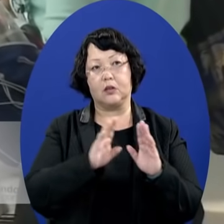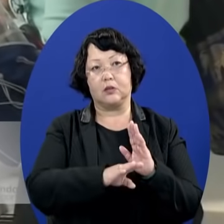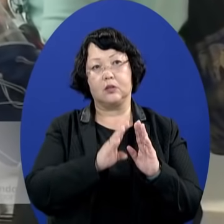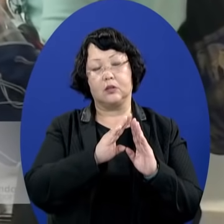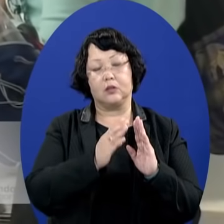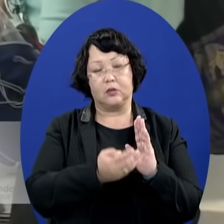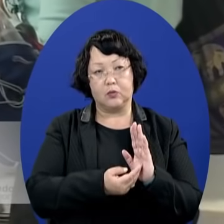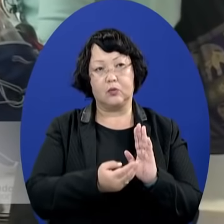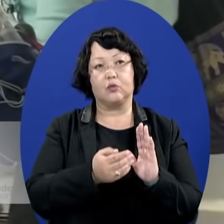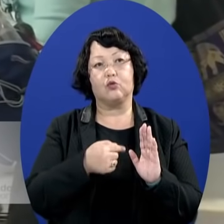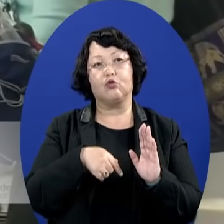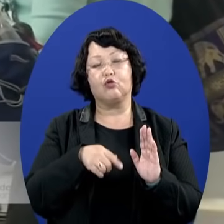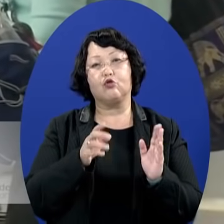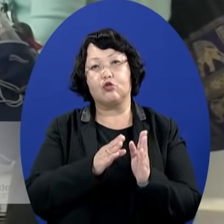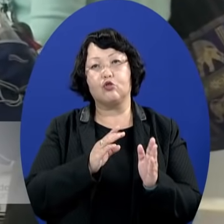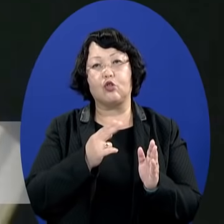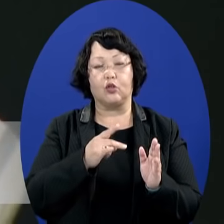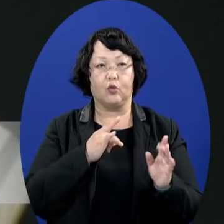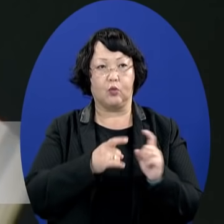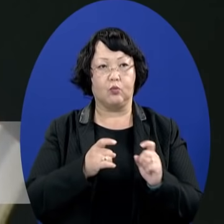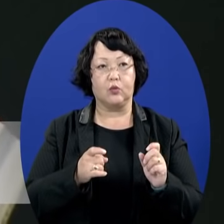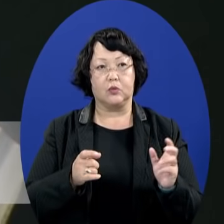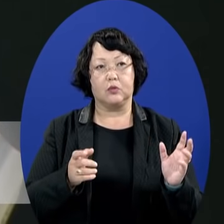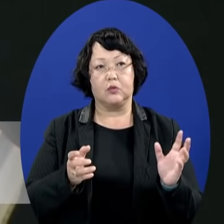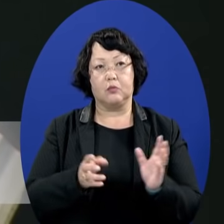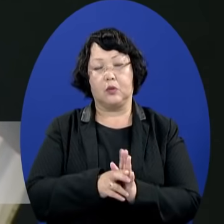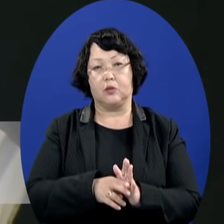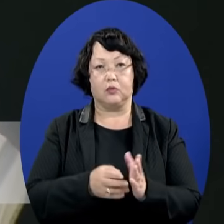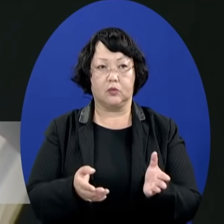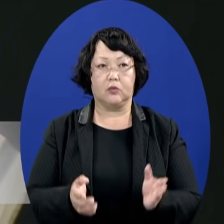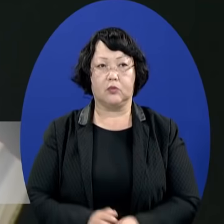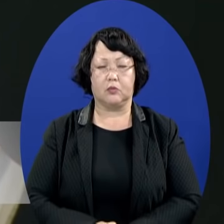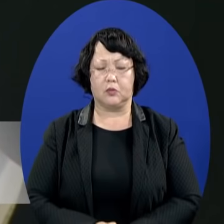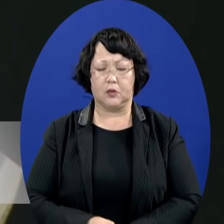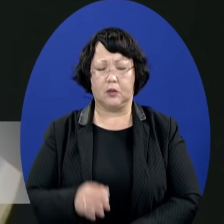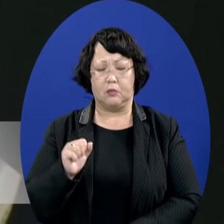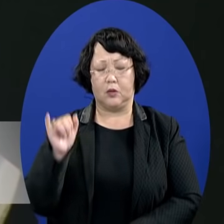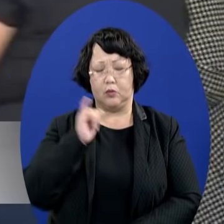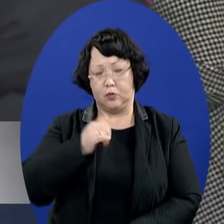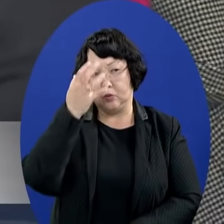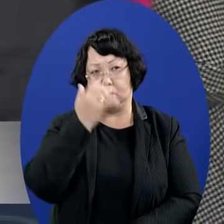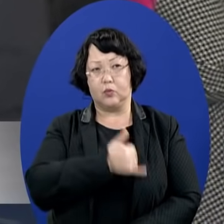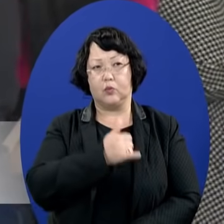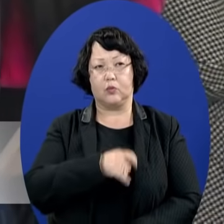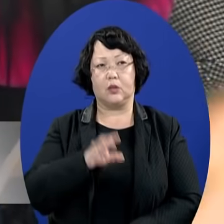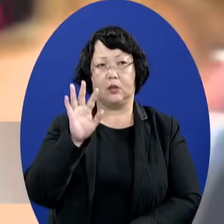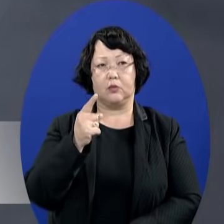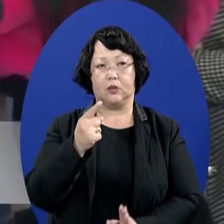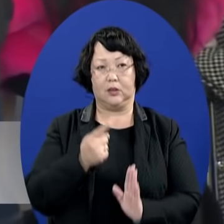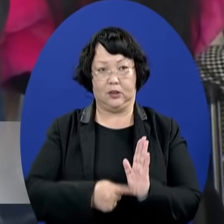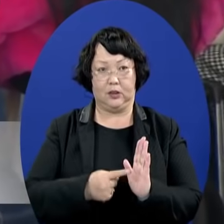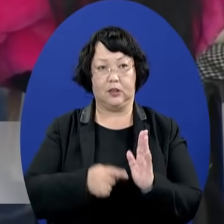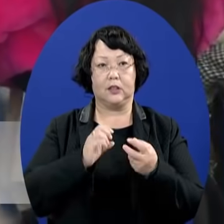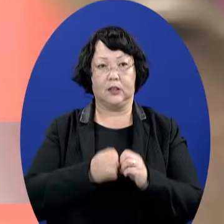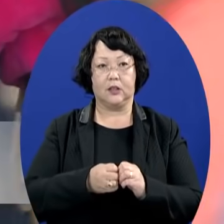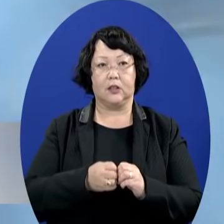боломж олгоно хэмээн үзэж байгаагаа Их Британи ерөнхий сайд илэрхийлсэн байна. За Америкийн нэгдсэн улсын эрх баригчдын эрх 11 сард